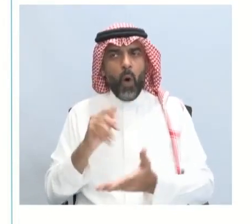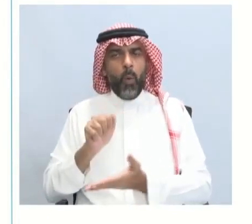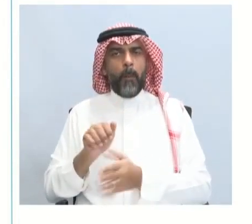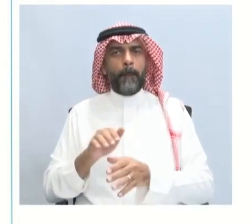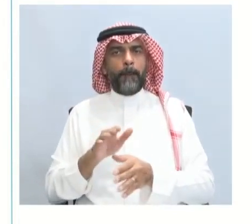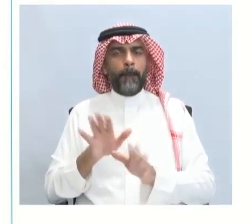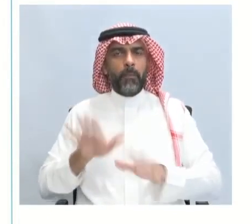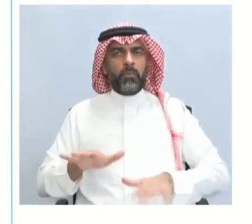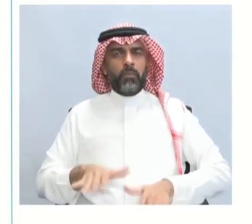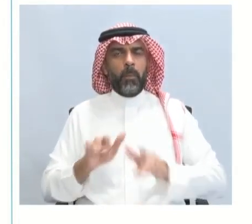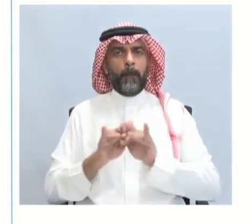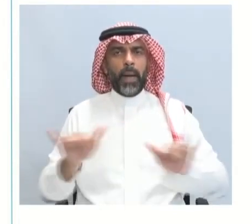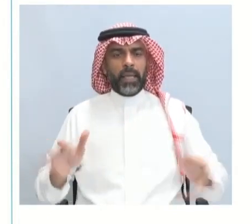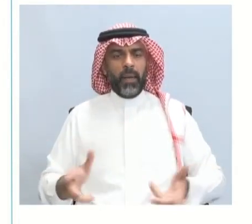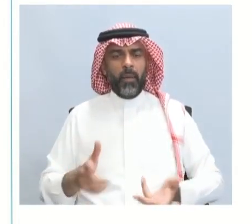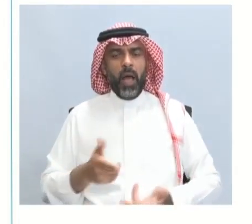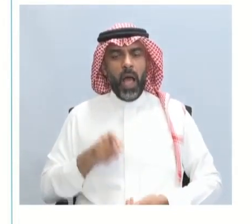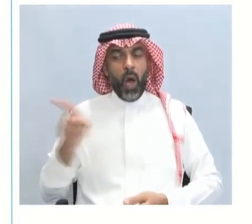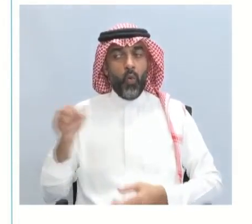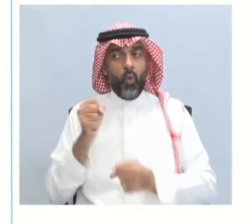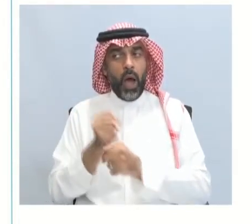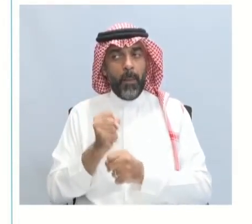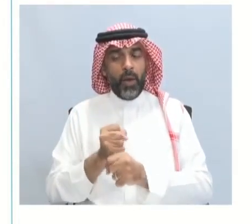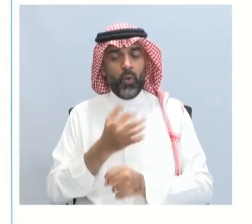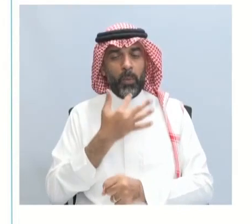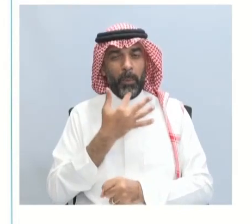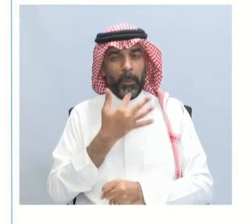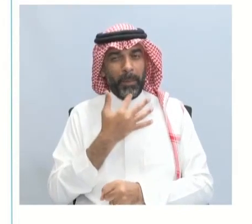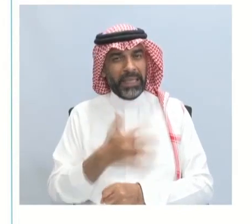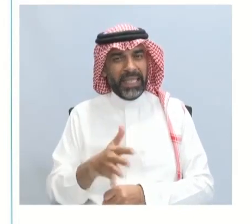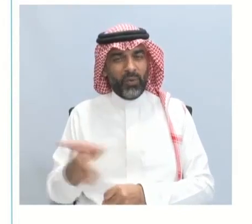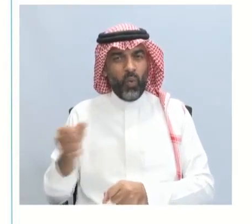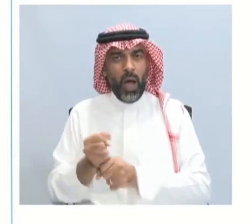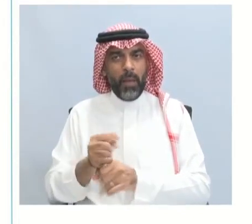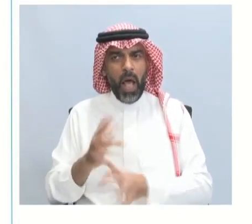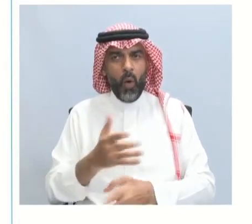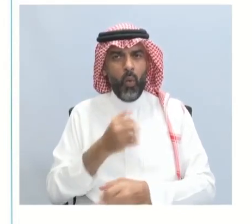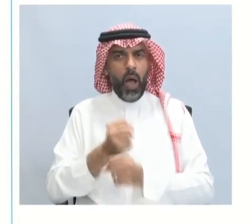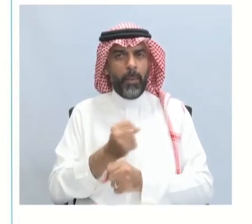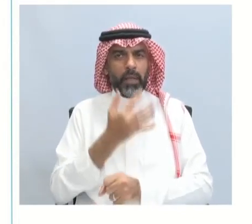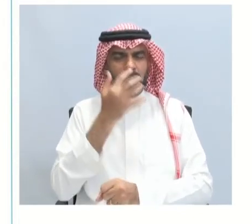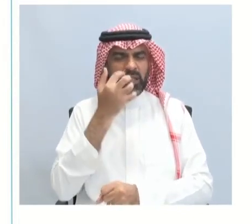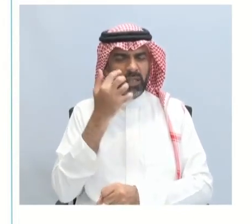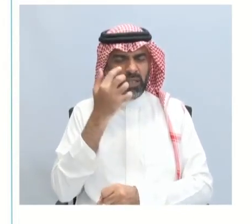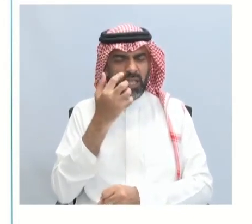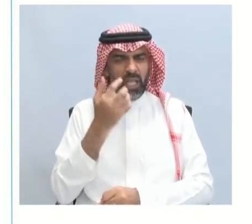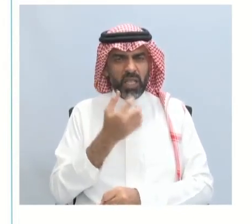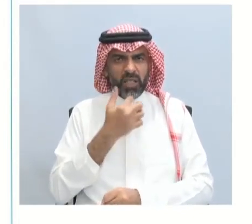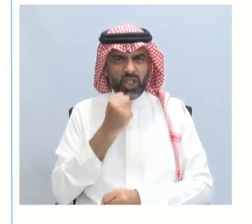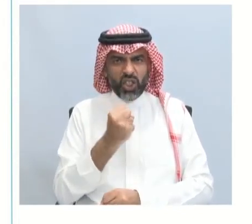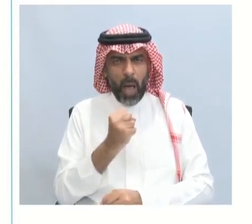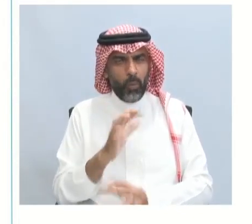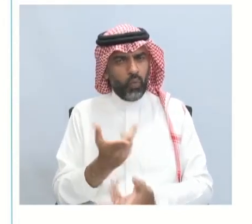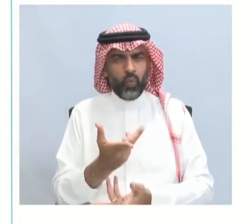ذلك سيساعدك في فهم طبيعه العمل وبالتالي تستطيع ان تنجز عملك ايضا